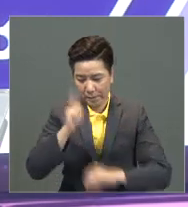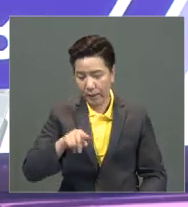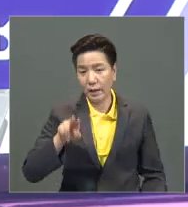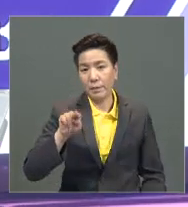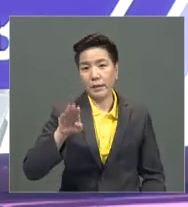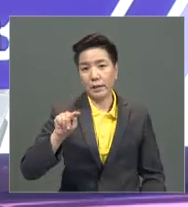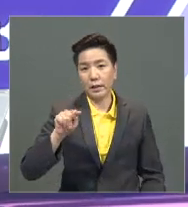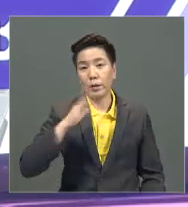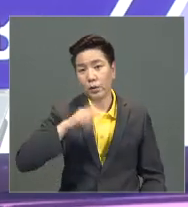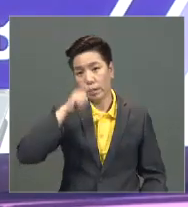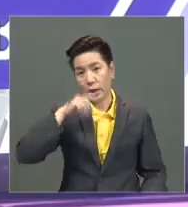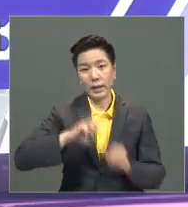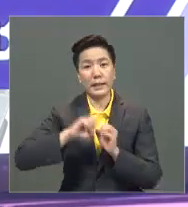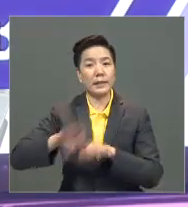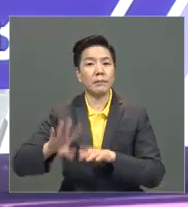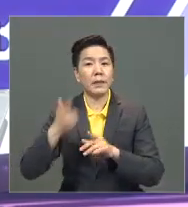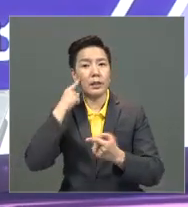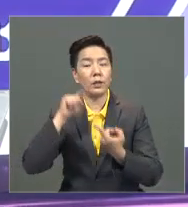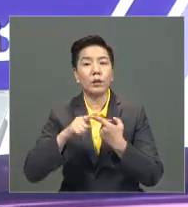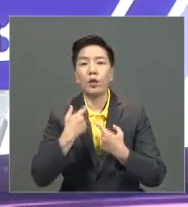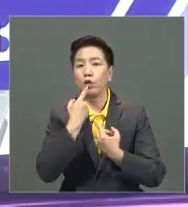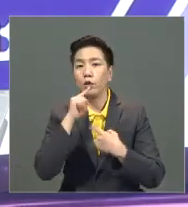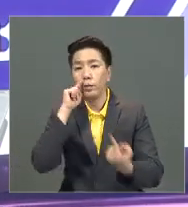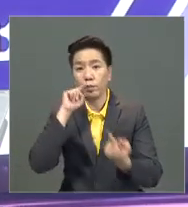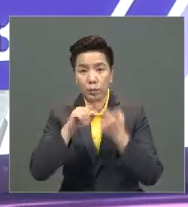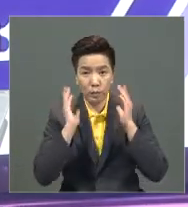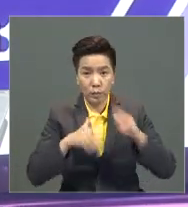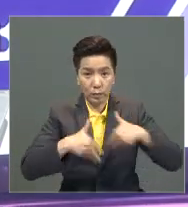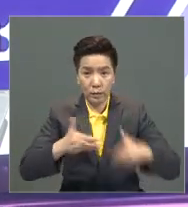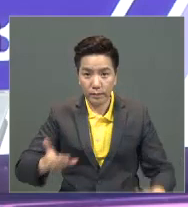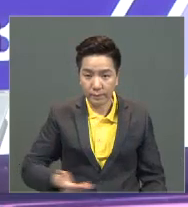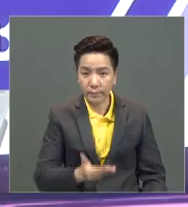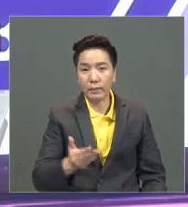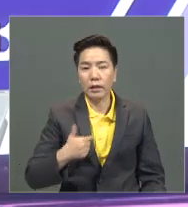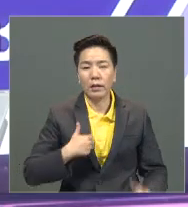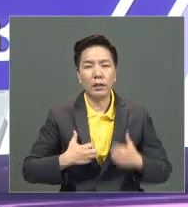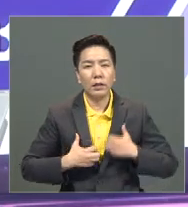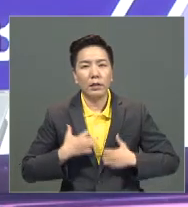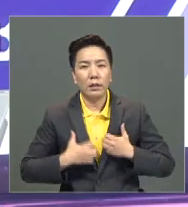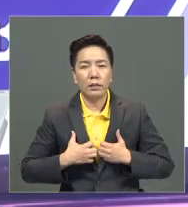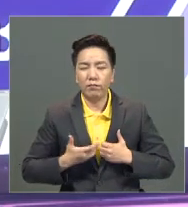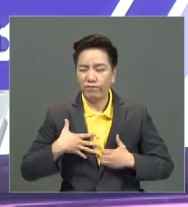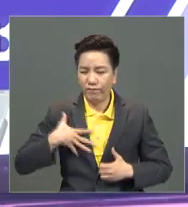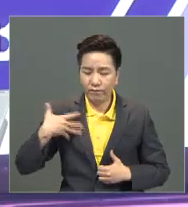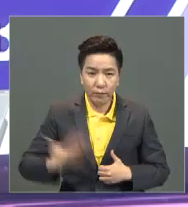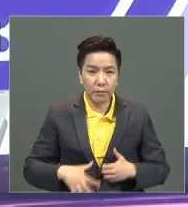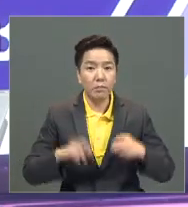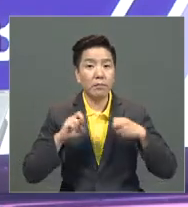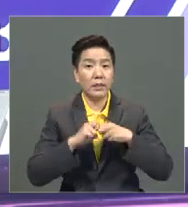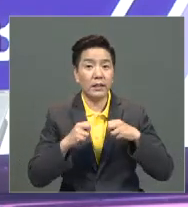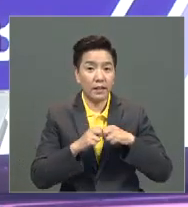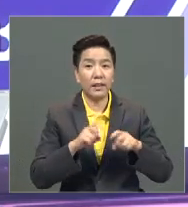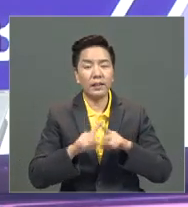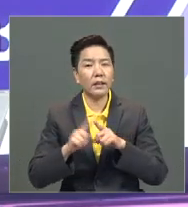ใจคนไทยไม่ทิ้งกันเพื่อที่จะตอบโจทย์ว่าถ้าพี่น้องประชาชนมีความทุกข์มีความเดือดร้อนมีปัญหา